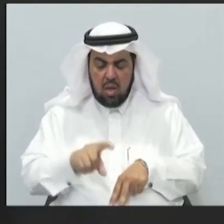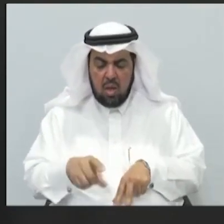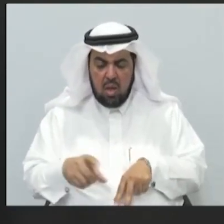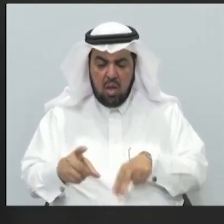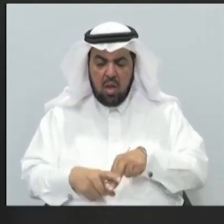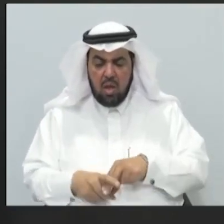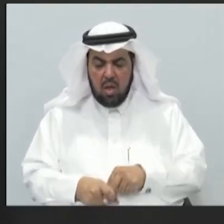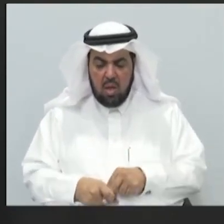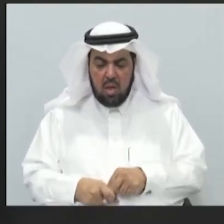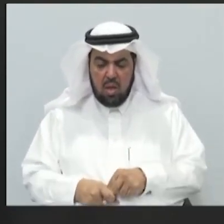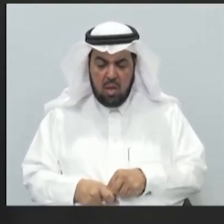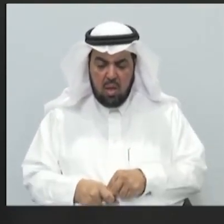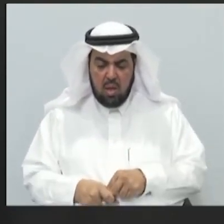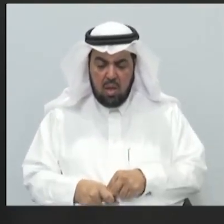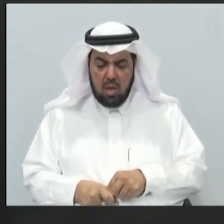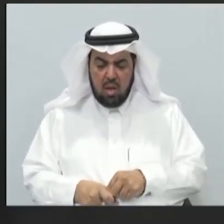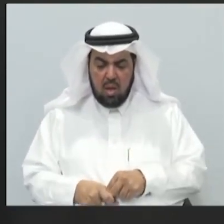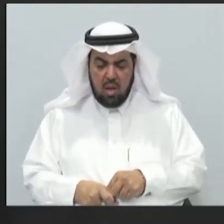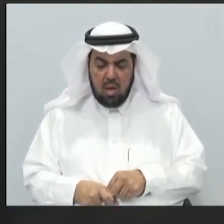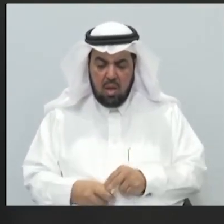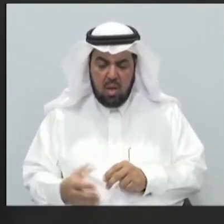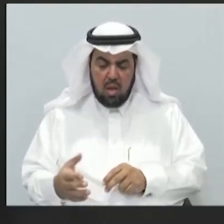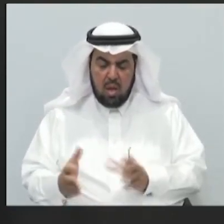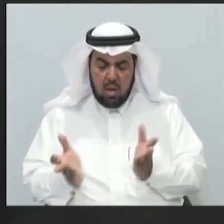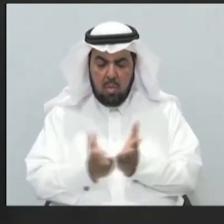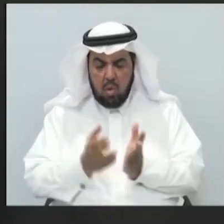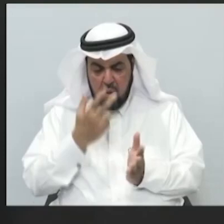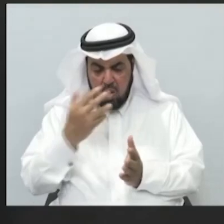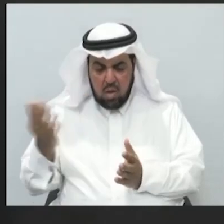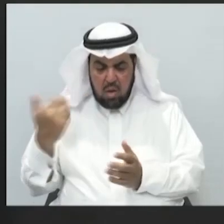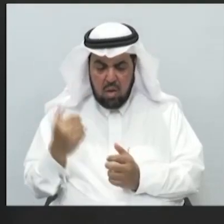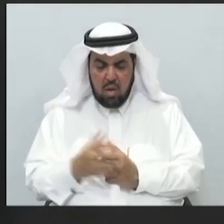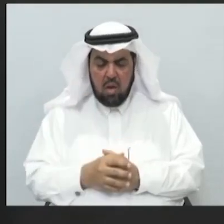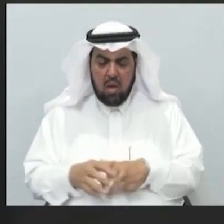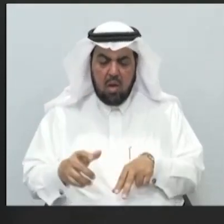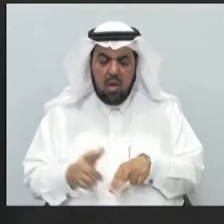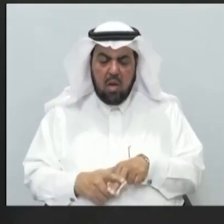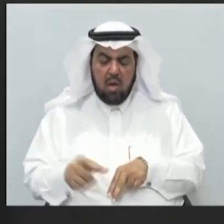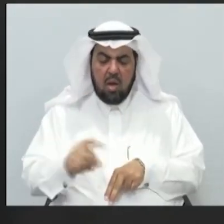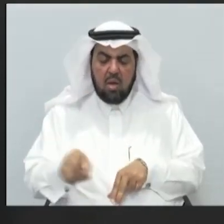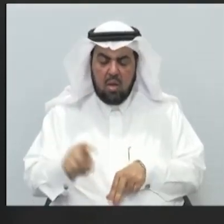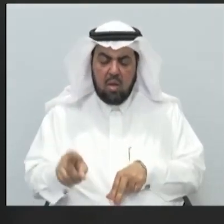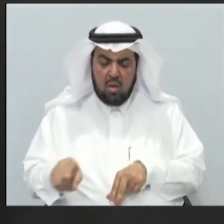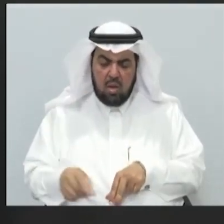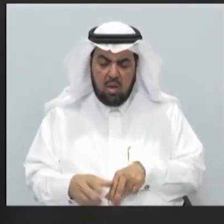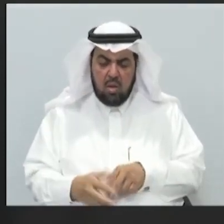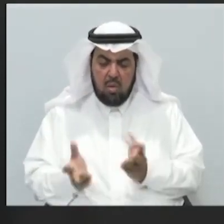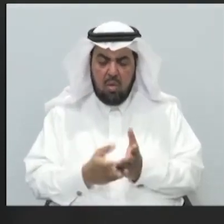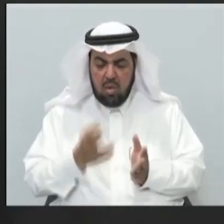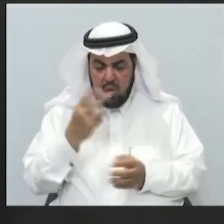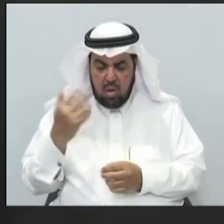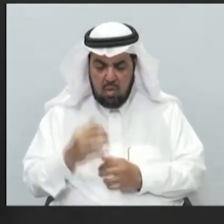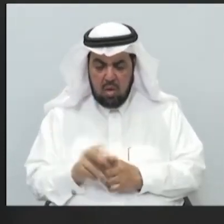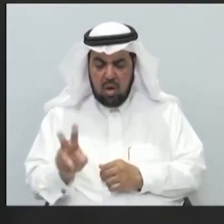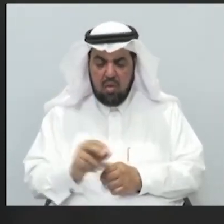مسلمه صح ولا لا وكل الموضوع السابق اللي هو اس اس اس واس اي اس في الموضوع السابق